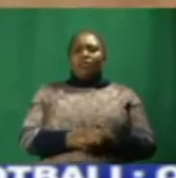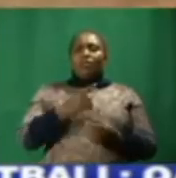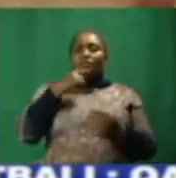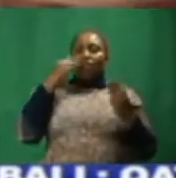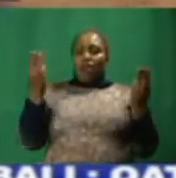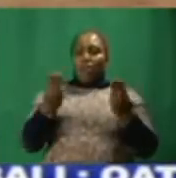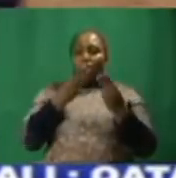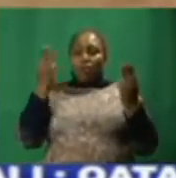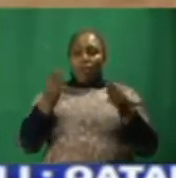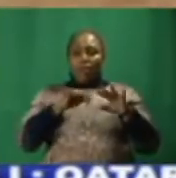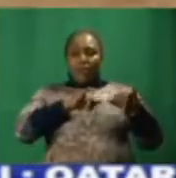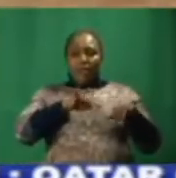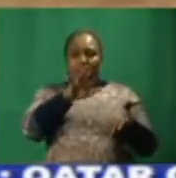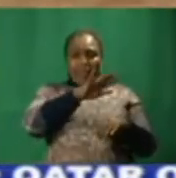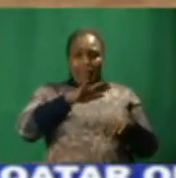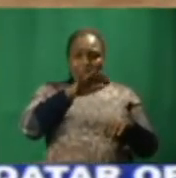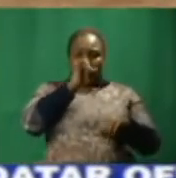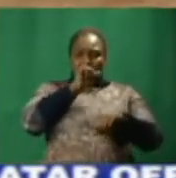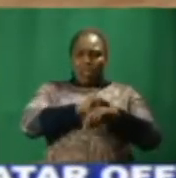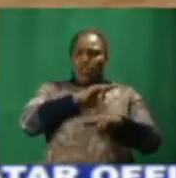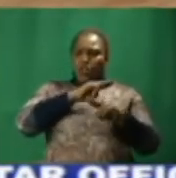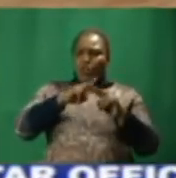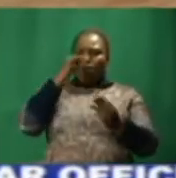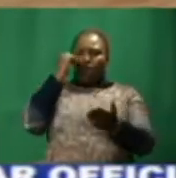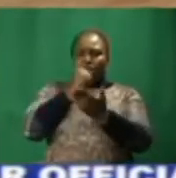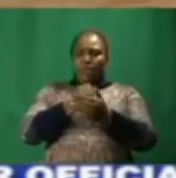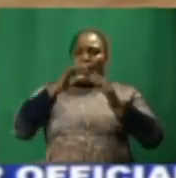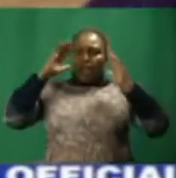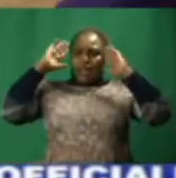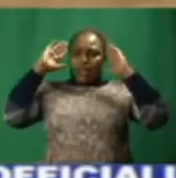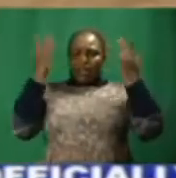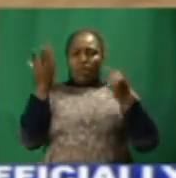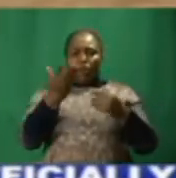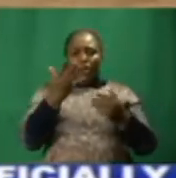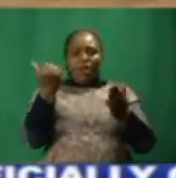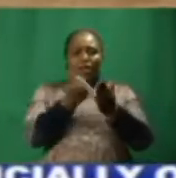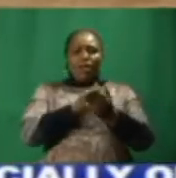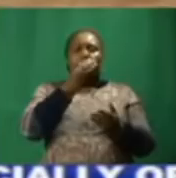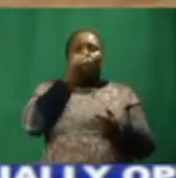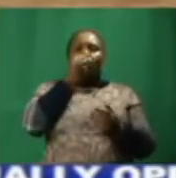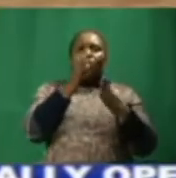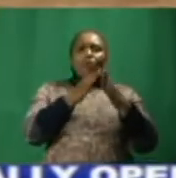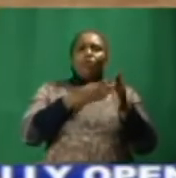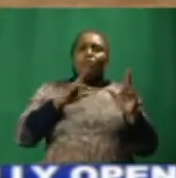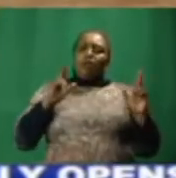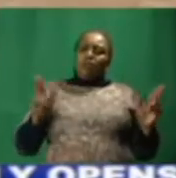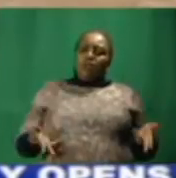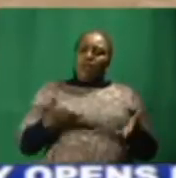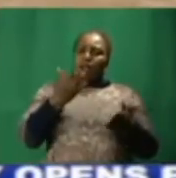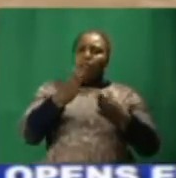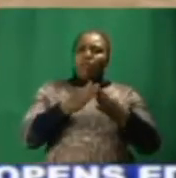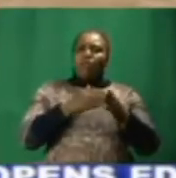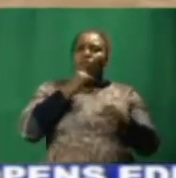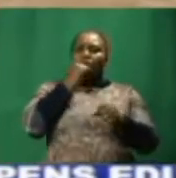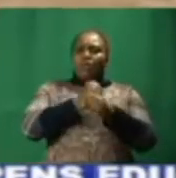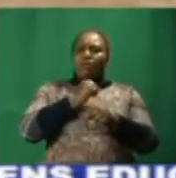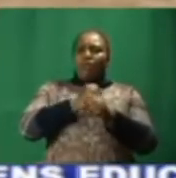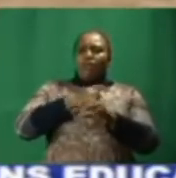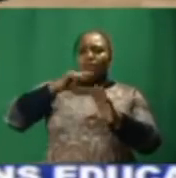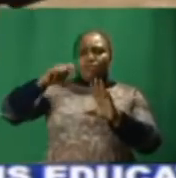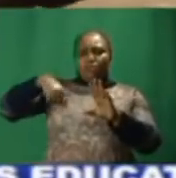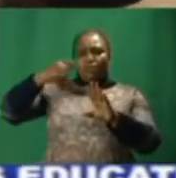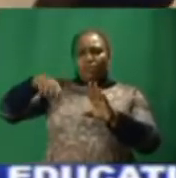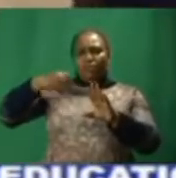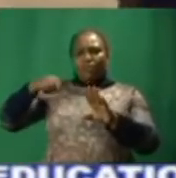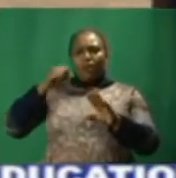la bangasibo bala angeke babhalisa sathi ukuthi batawuthola kuphi ke bona lokudla banasemakhaya bayi bahlala la ngendzaba yemafemu ukhona umlungu athi